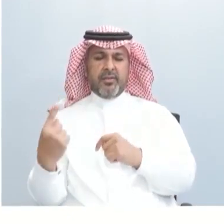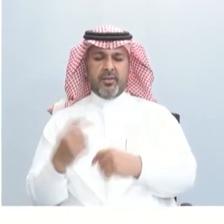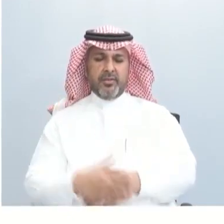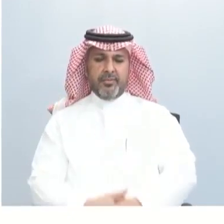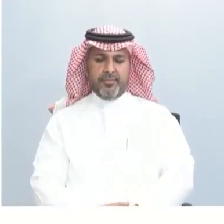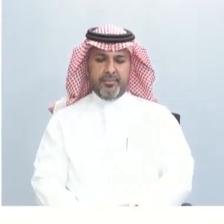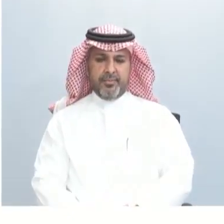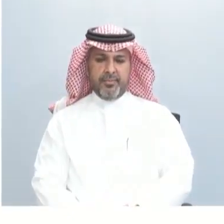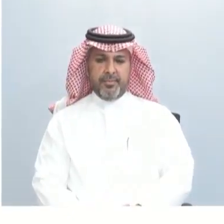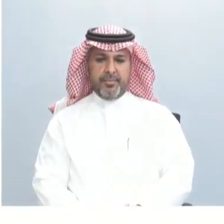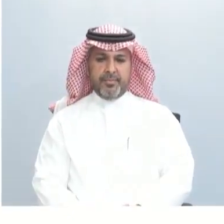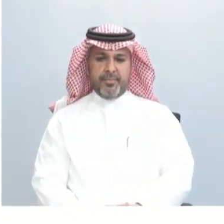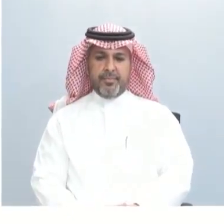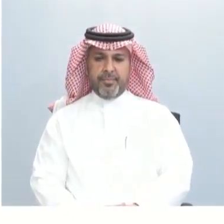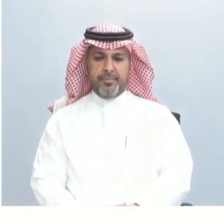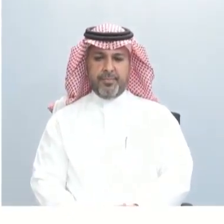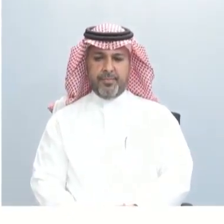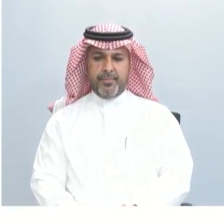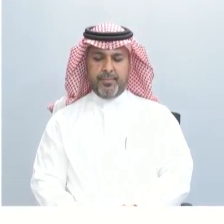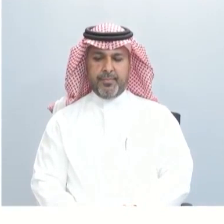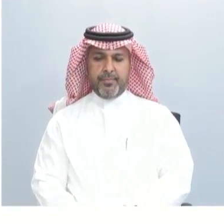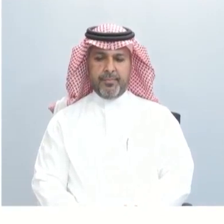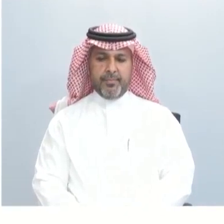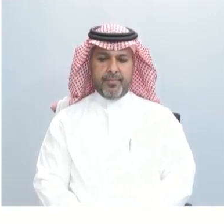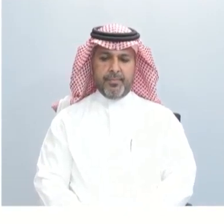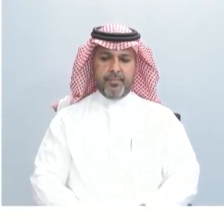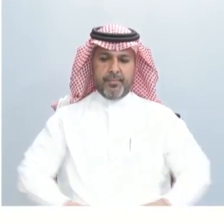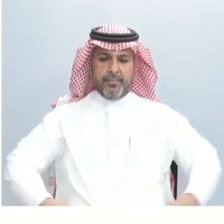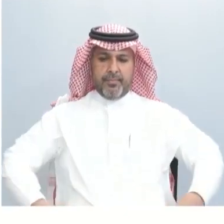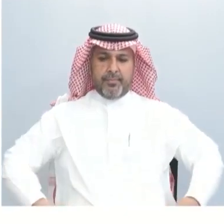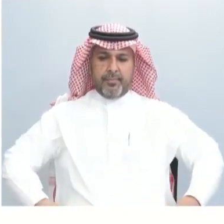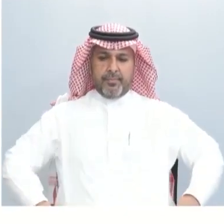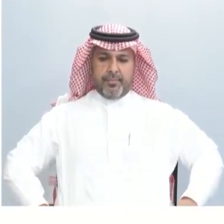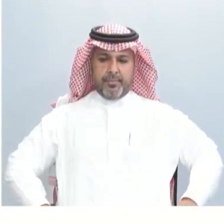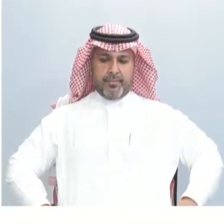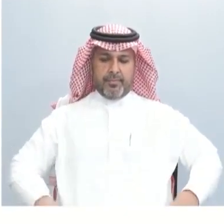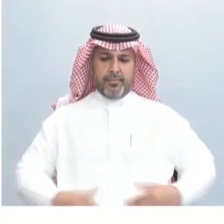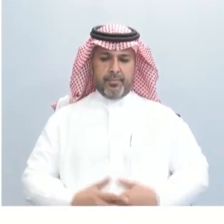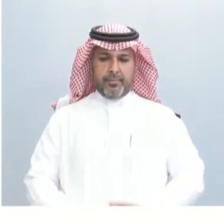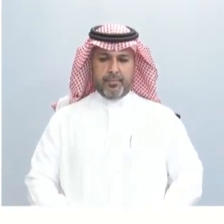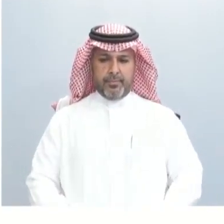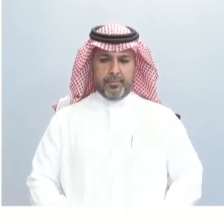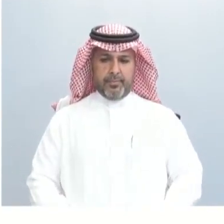واحد اذا عدد الطرائق الممكنه